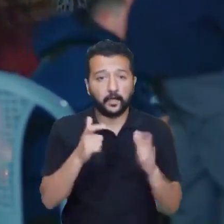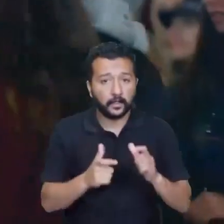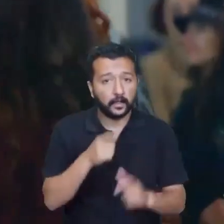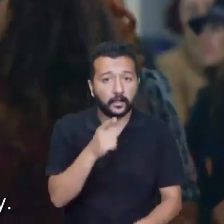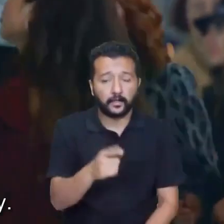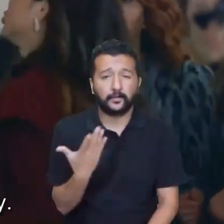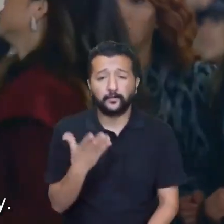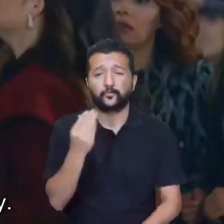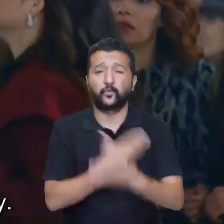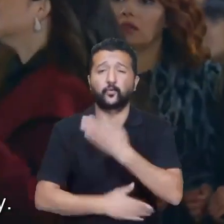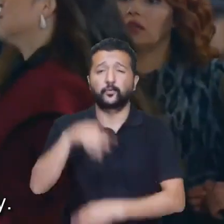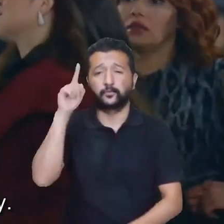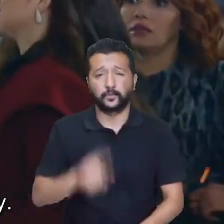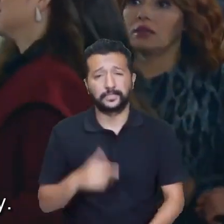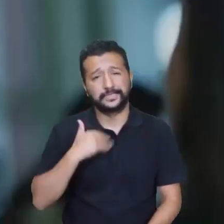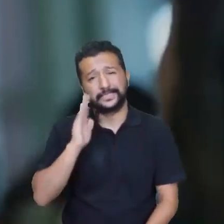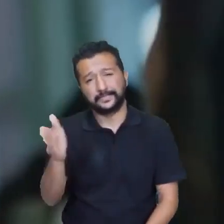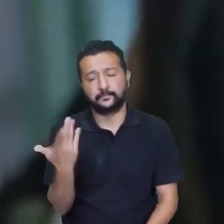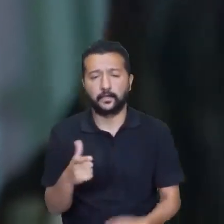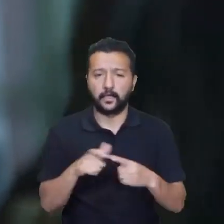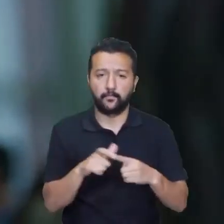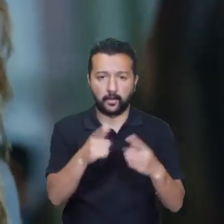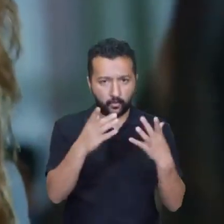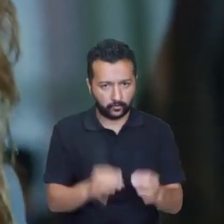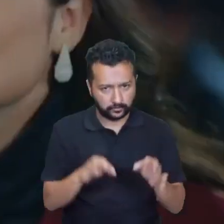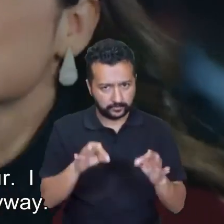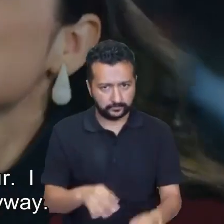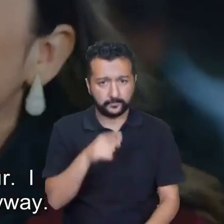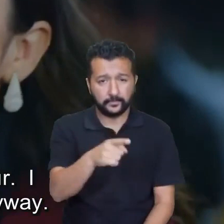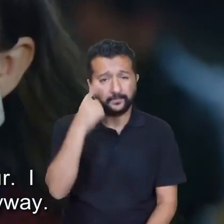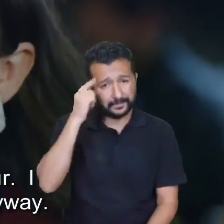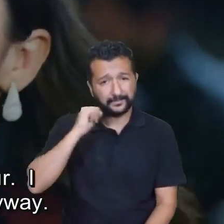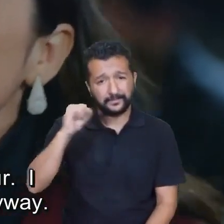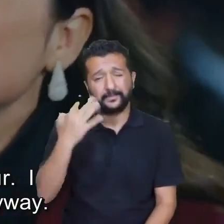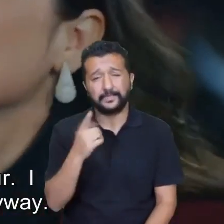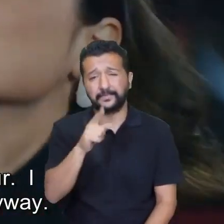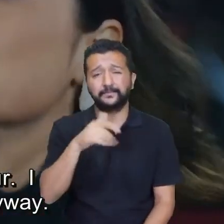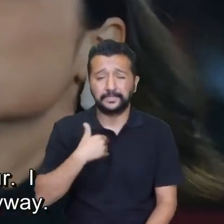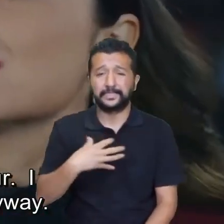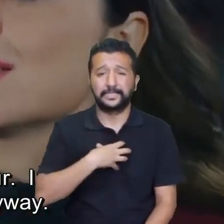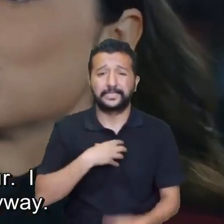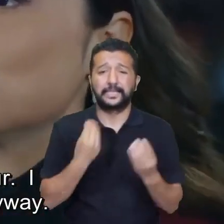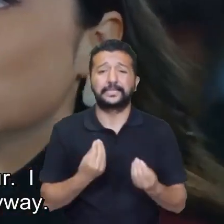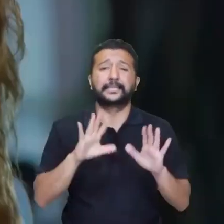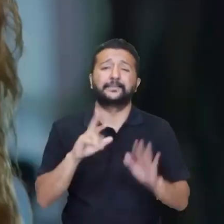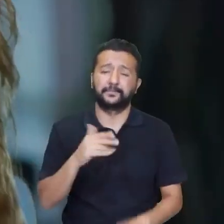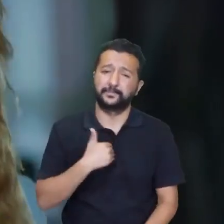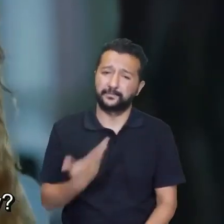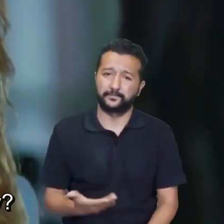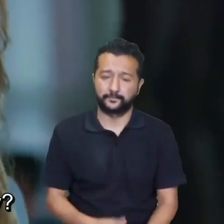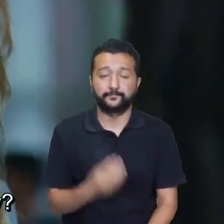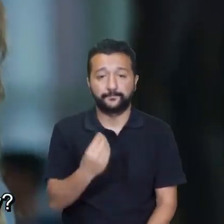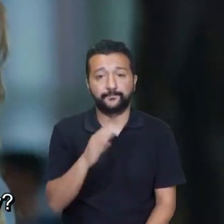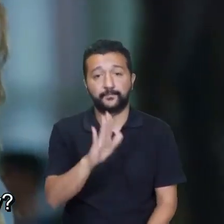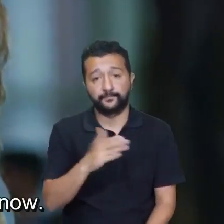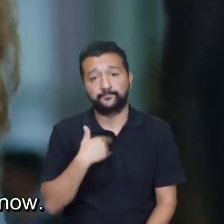nereye? Ya çok yoruldum, bugün gideyim artık. Ay Emel, oldu mu şimdi bu? Başım daha iyi oturur. Zaten ben kendimi pek hissetmiyorum.